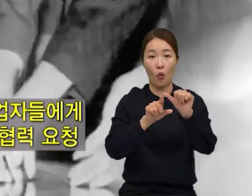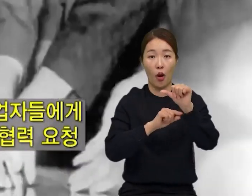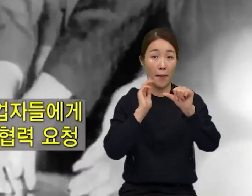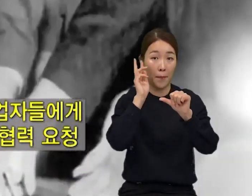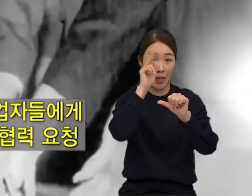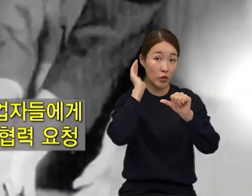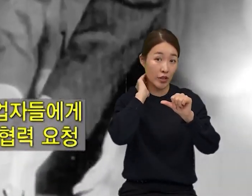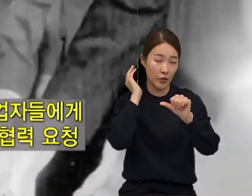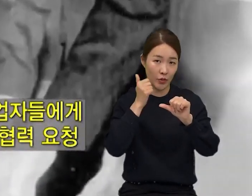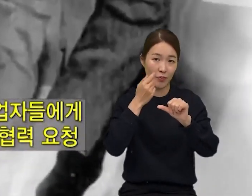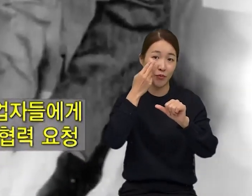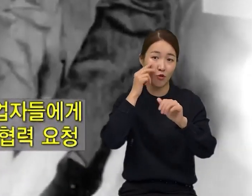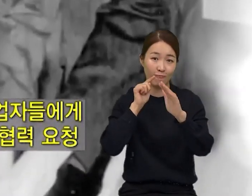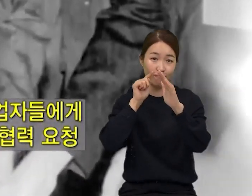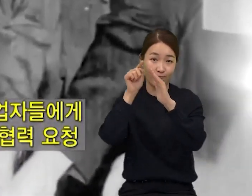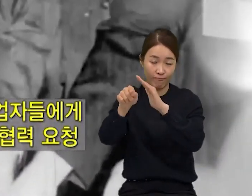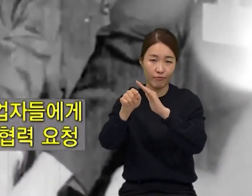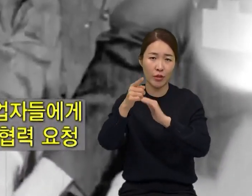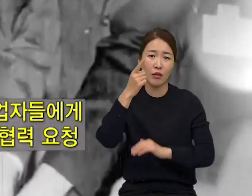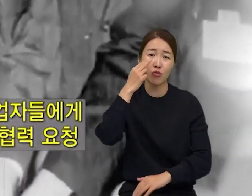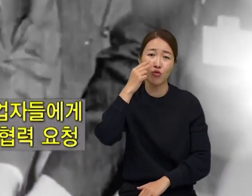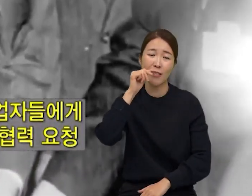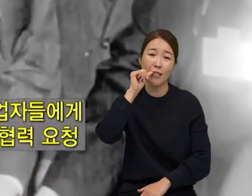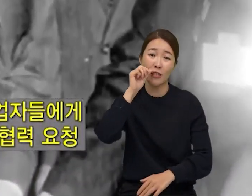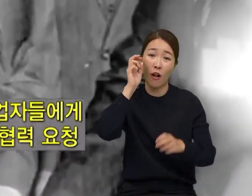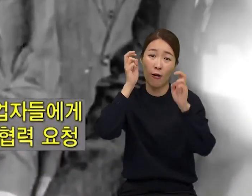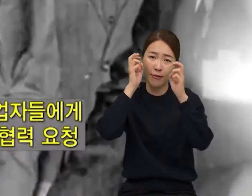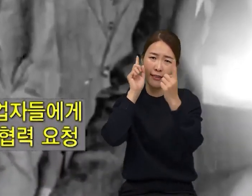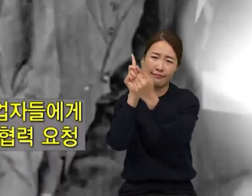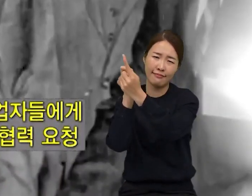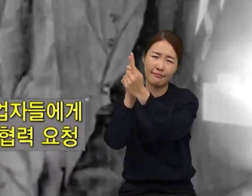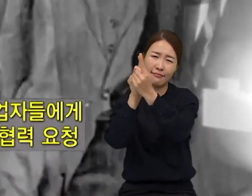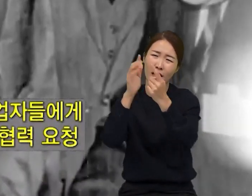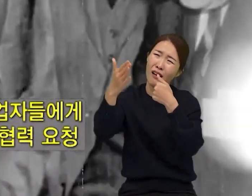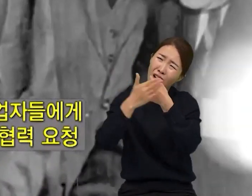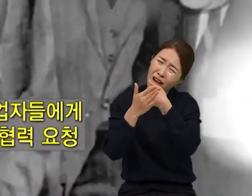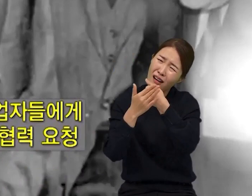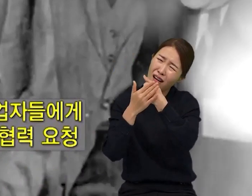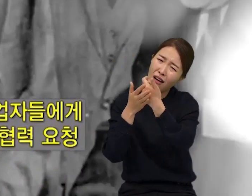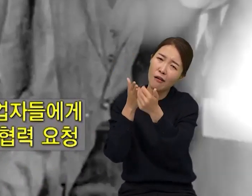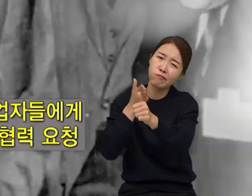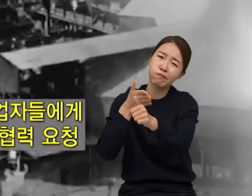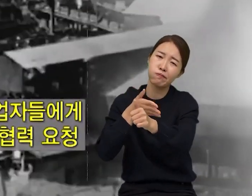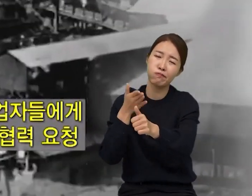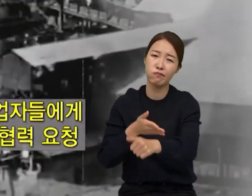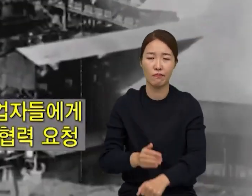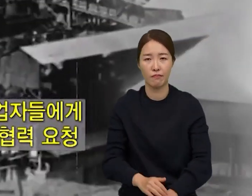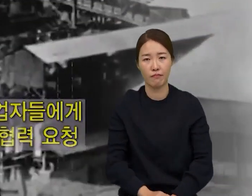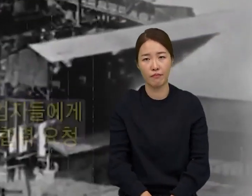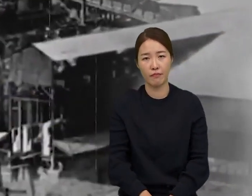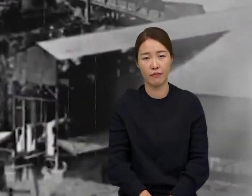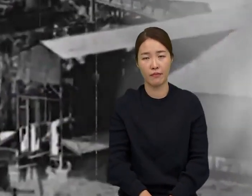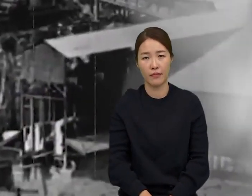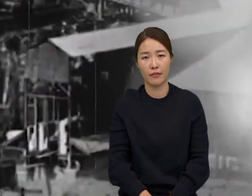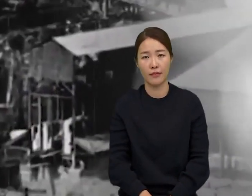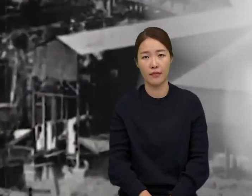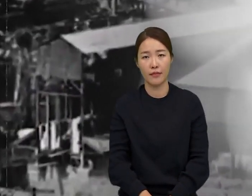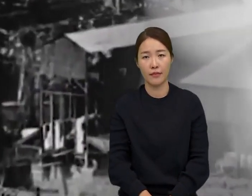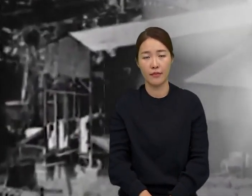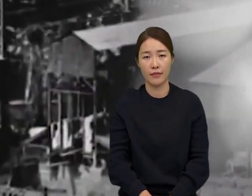1965년 5월 박정희는 미국 방문길에 미국의 제철업자들을 만나 협력을 요청했다.